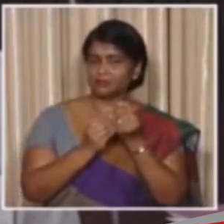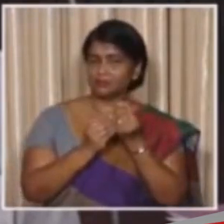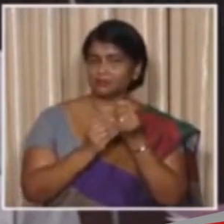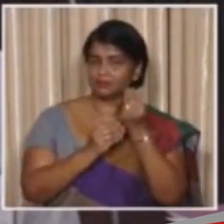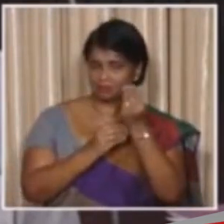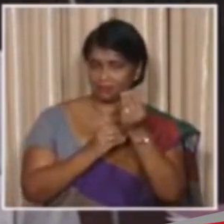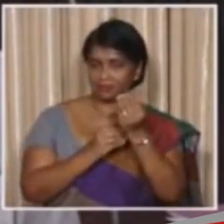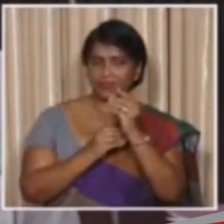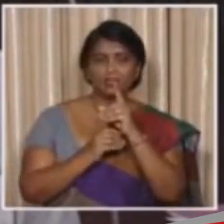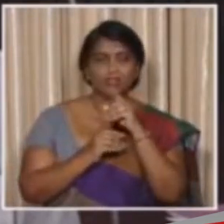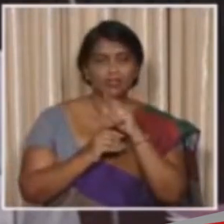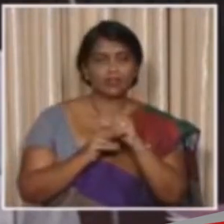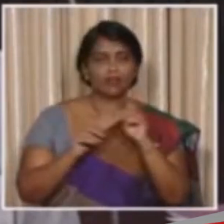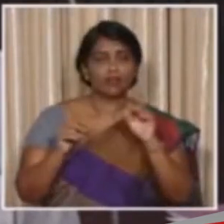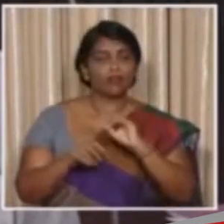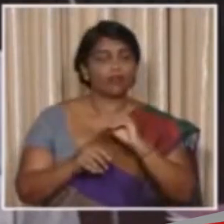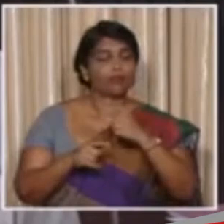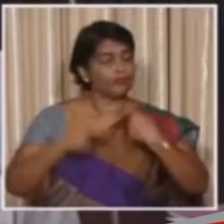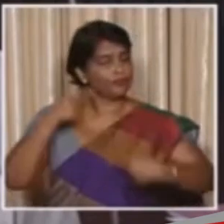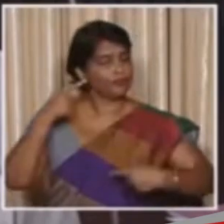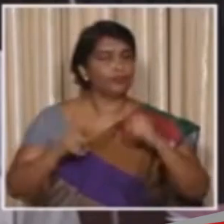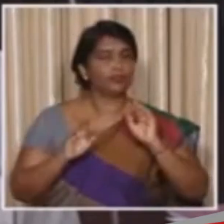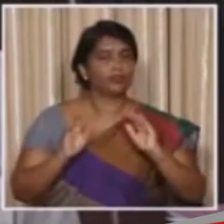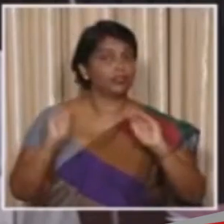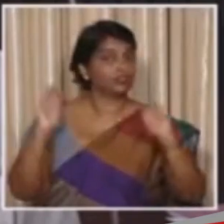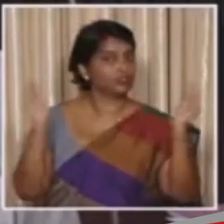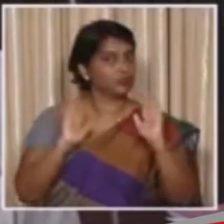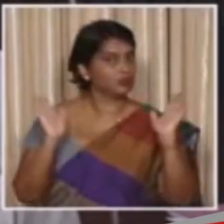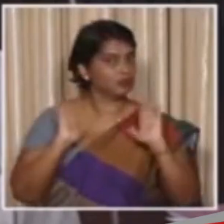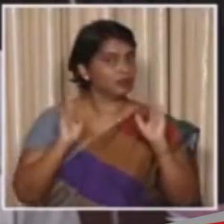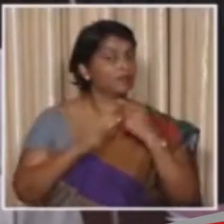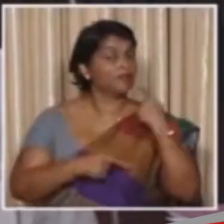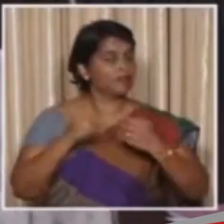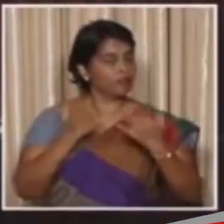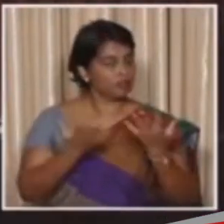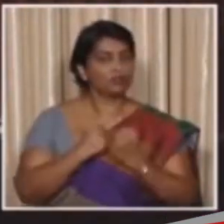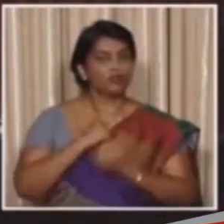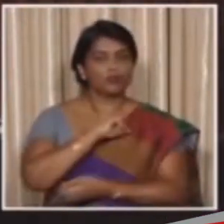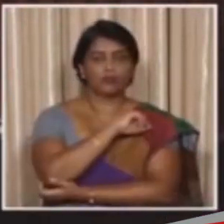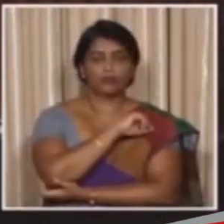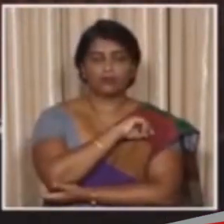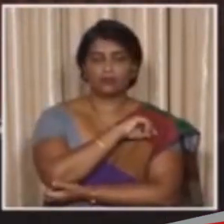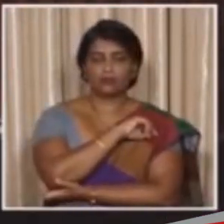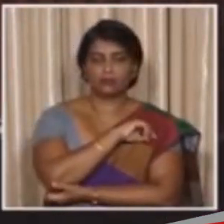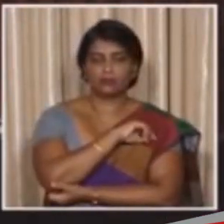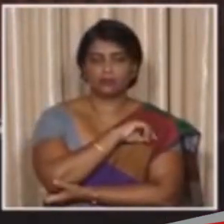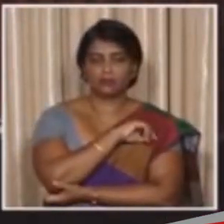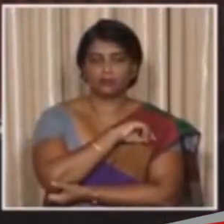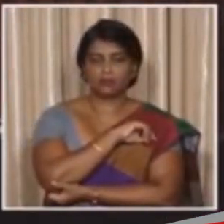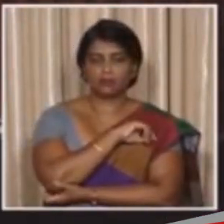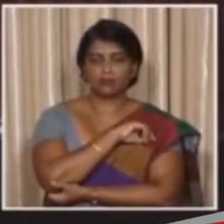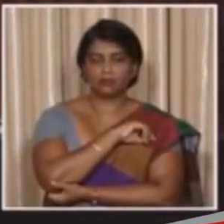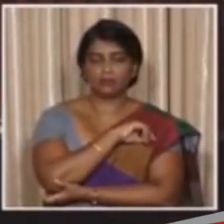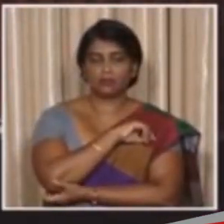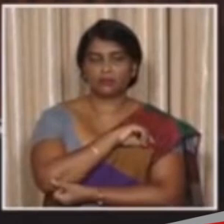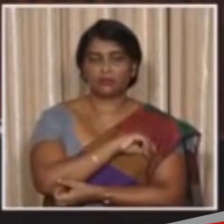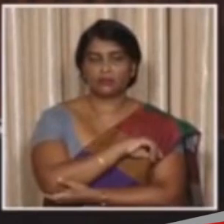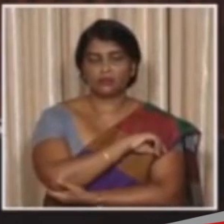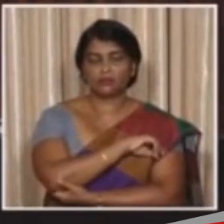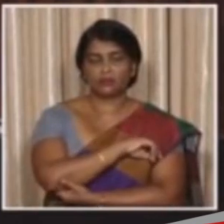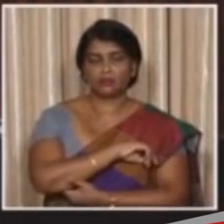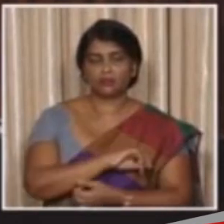ඔබතුමාගේ ඉල්ලන්නේ සම්පූර්ණ විවාදයක්. කෙටි කරන්න එපා සම්පූර්ණ විවාදයක් අවශ්‍යයි. ඊයේ දවසම දුන්නා. ඉතින් ඊයේ ආවේ නැහනේ සභාවට.